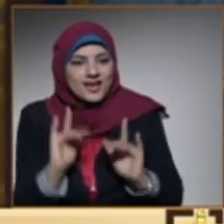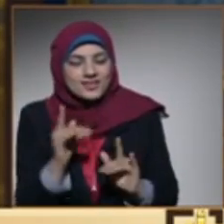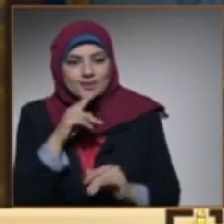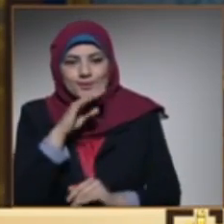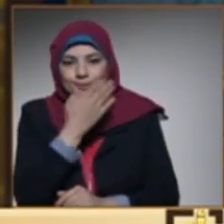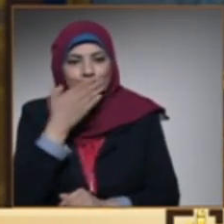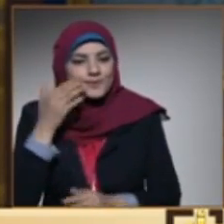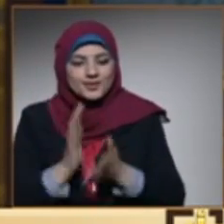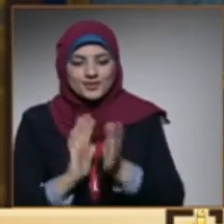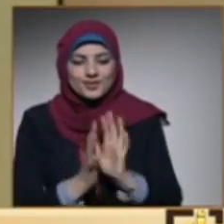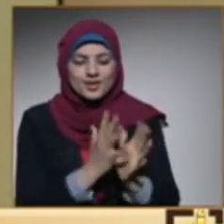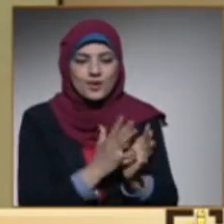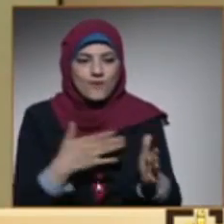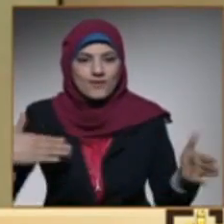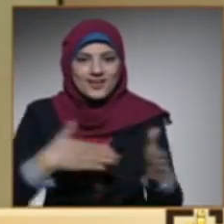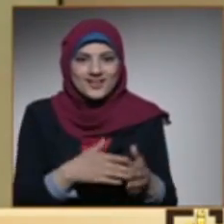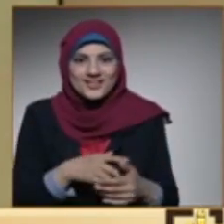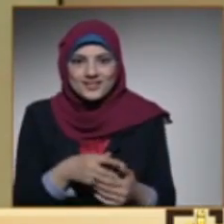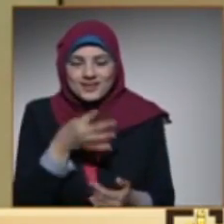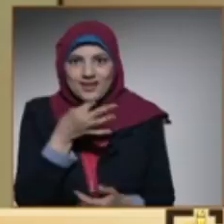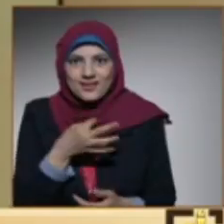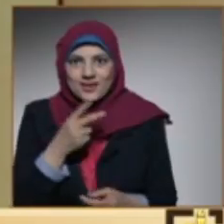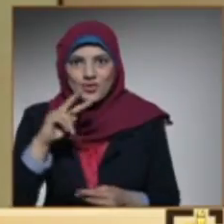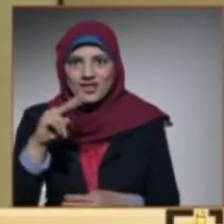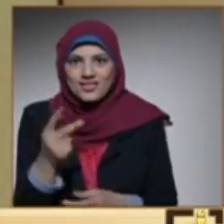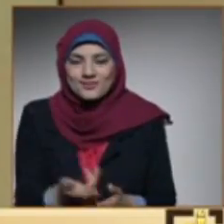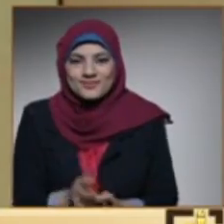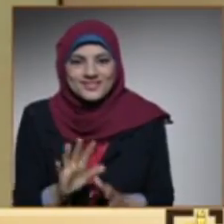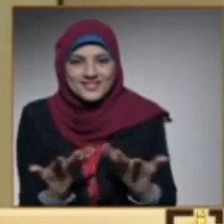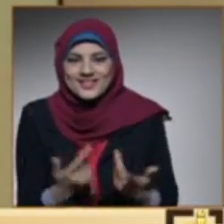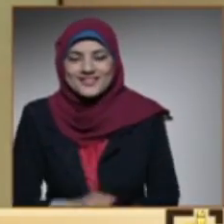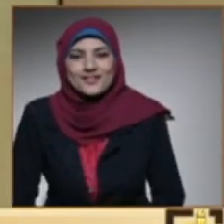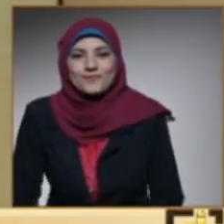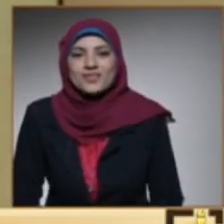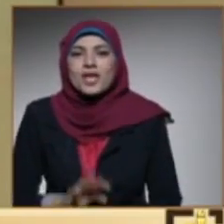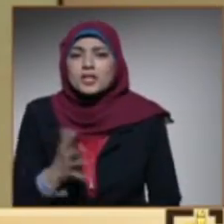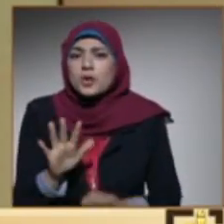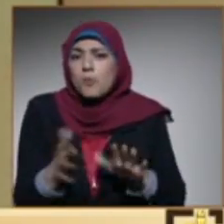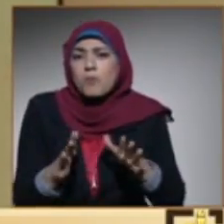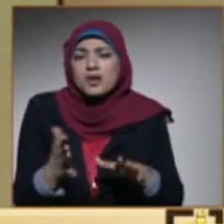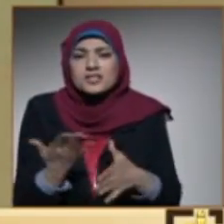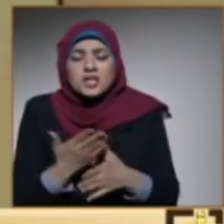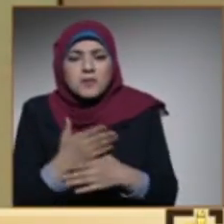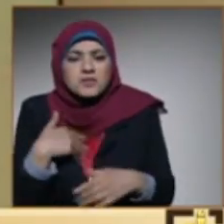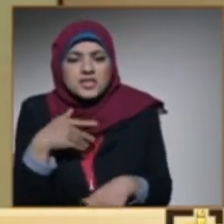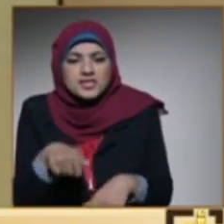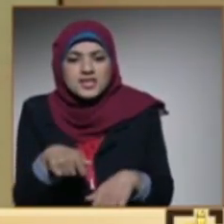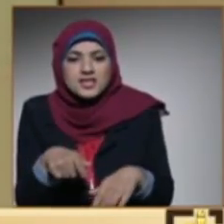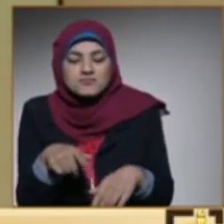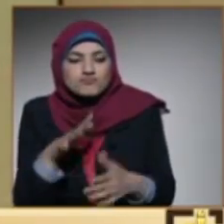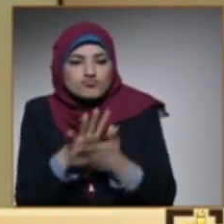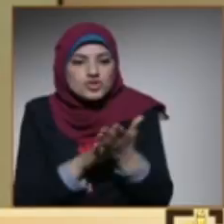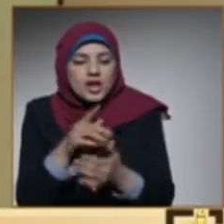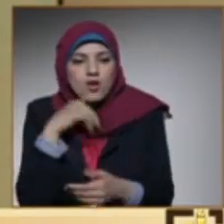اكيد مش سامعانا. يمكن انت هنا وانت قاعده معانا دلوقتي نموذج، لان هي المشكله عندنا انه محدش بنسبه كبيره عارف